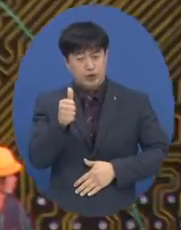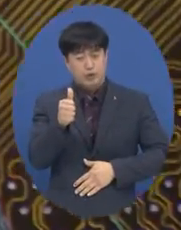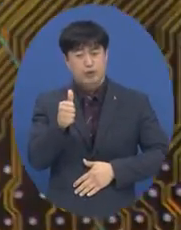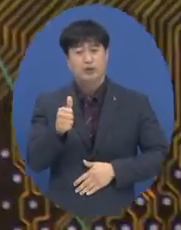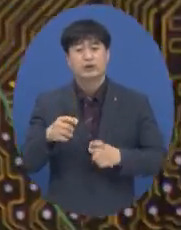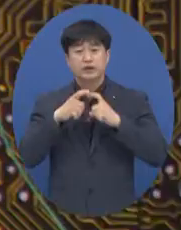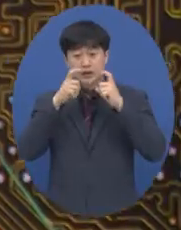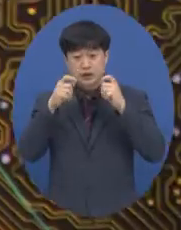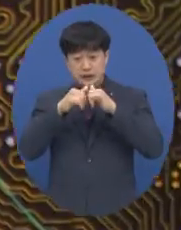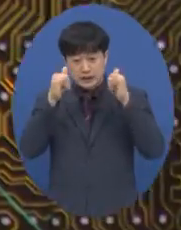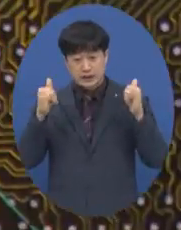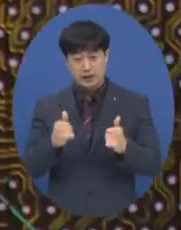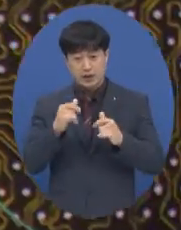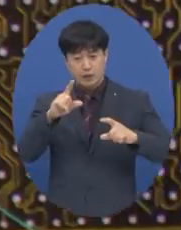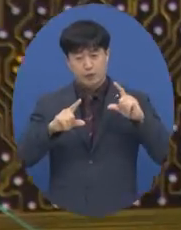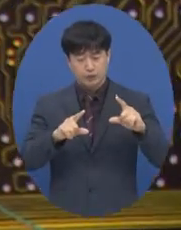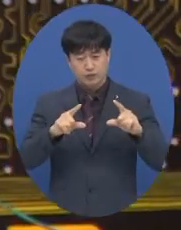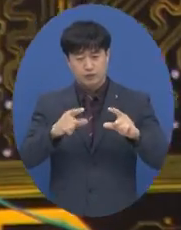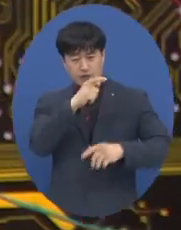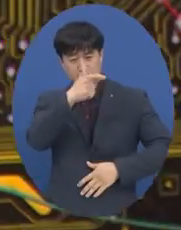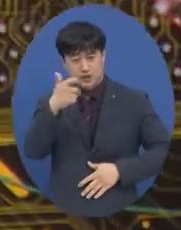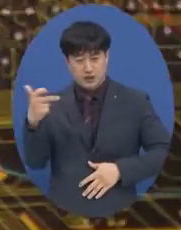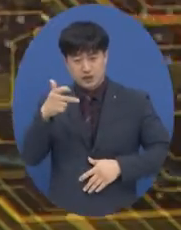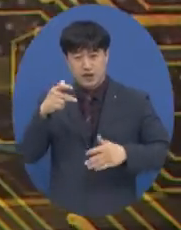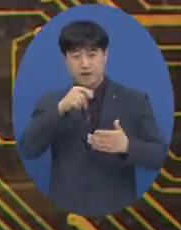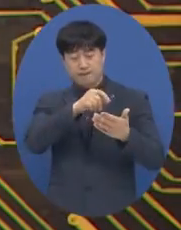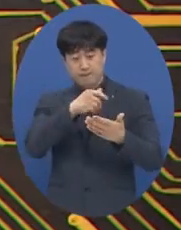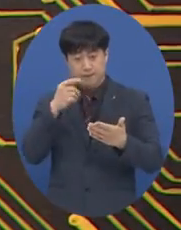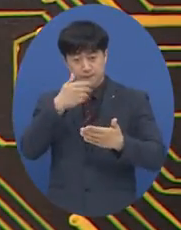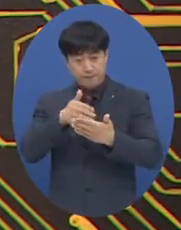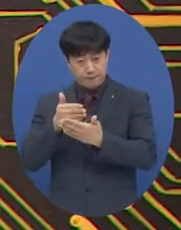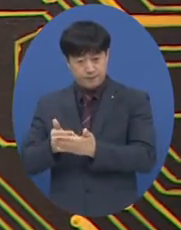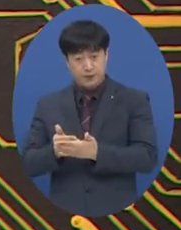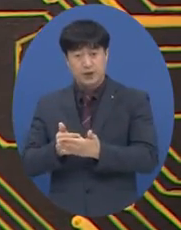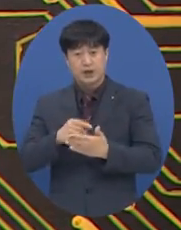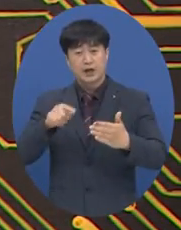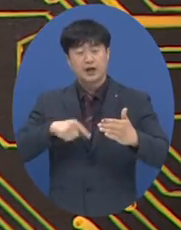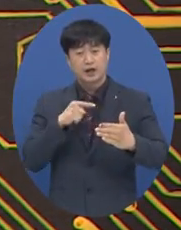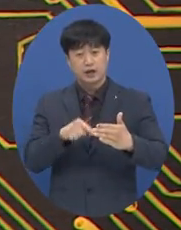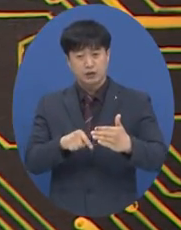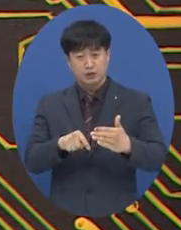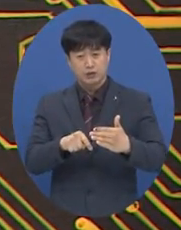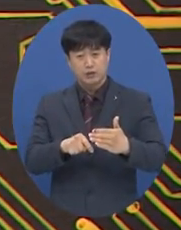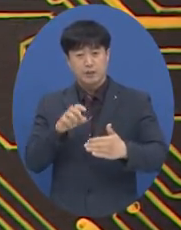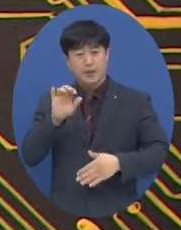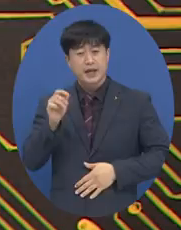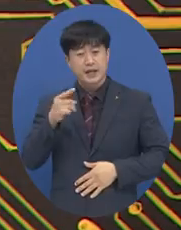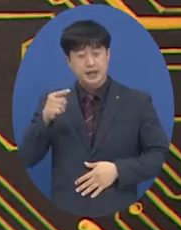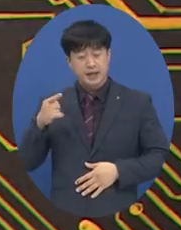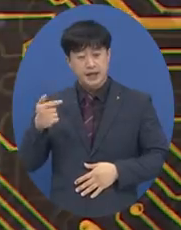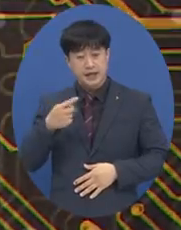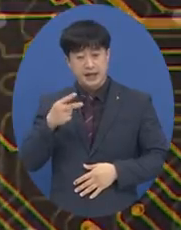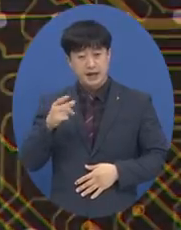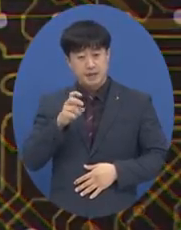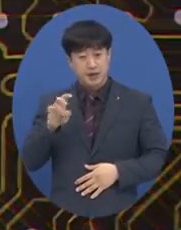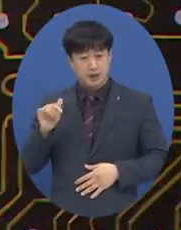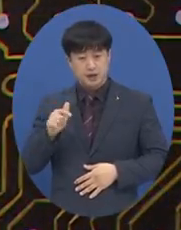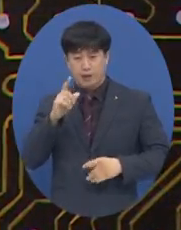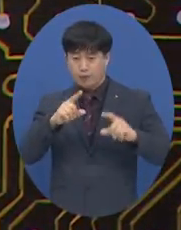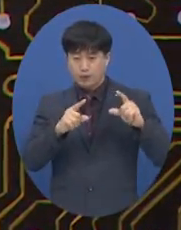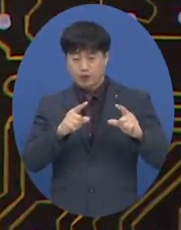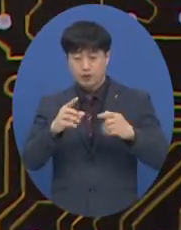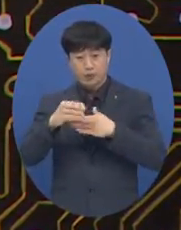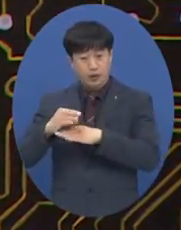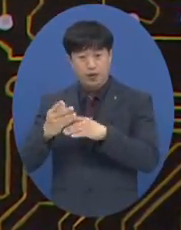표현해 대형 캔버스 안에 담았습니다. 그 안에선 팬데믹 상황을 반영하듯 방호복 차림으로 일하는